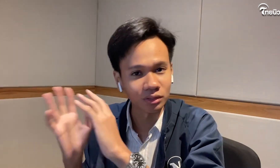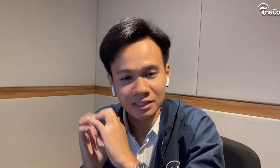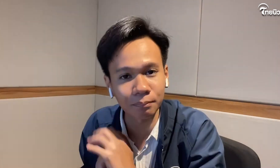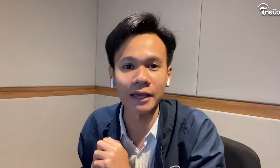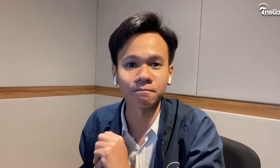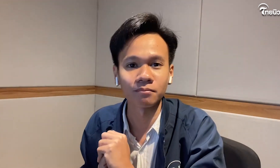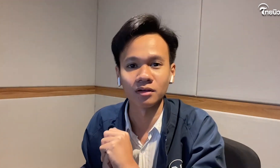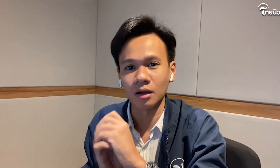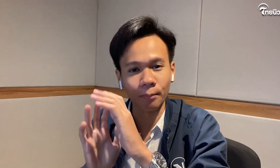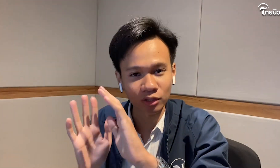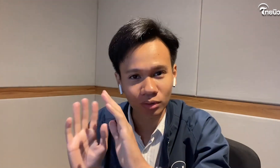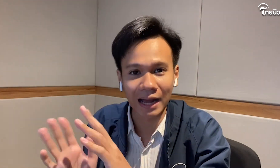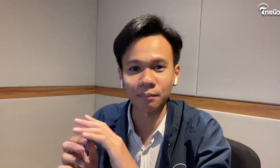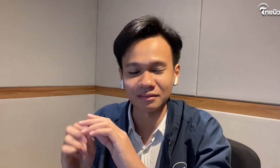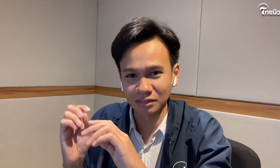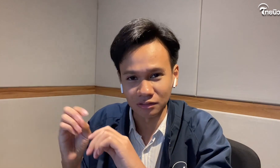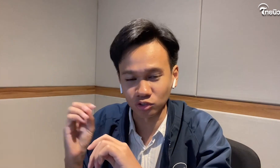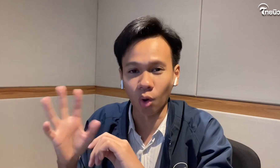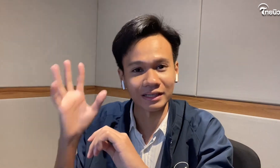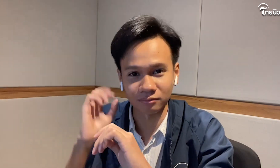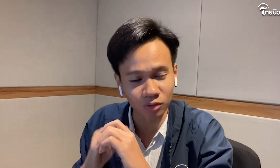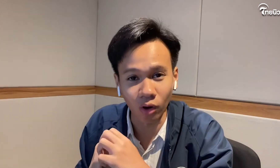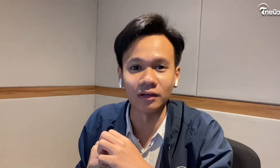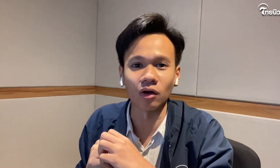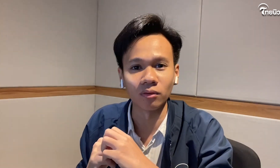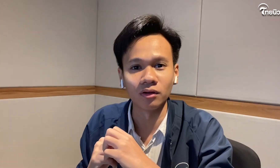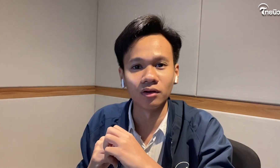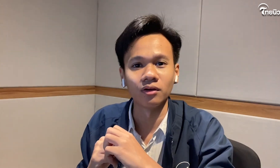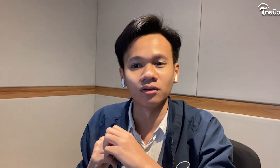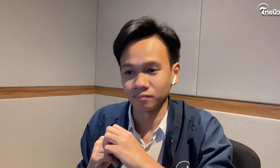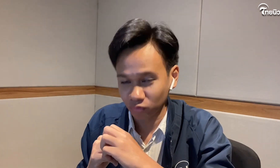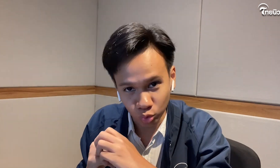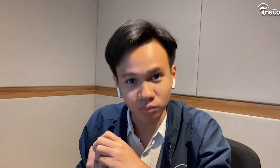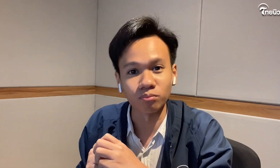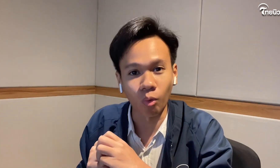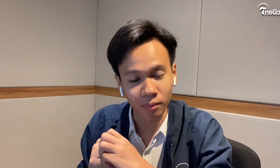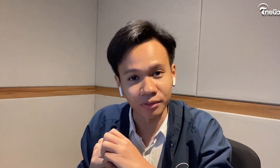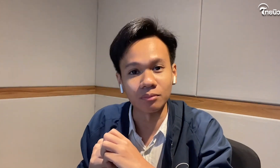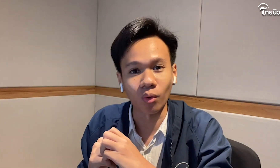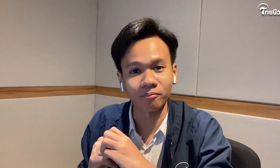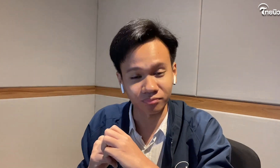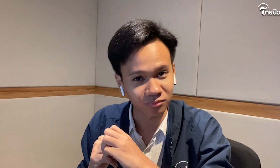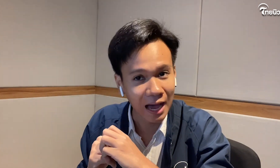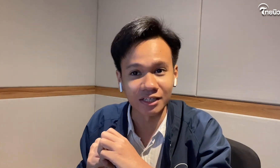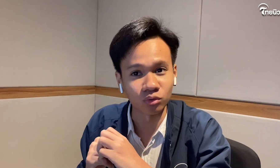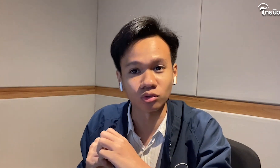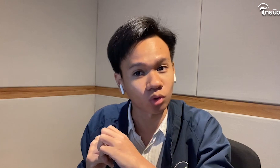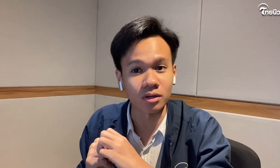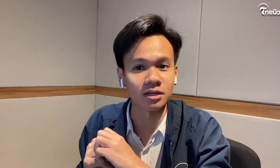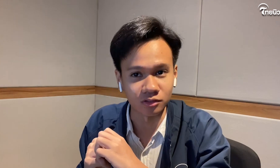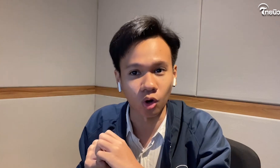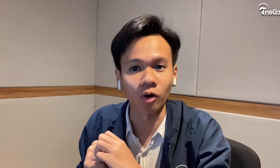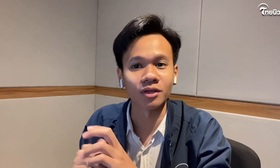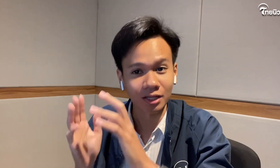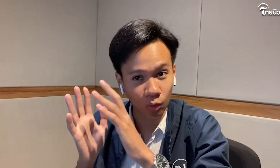าชนที่เลือกไปไม่ได้ต้องการให้ไป112อะไรก่อนเลยหรอกคุณชูวิทย์มองไว้แบบนี้บอกว่าทางเดียวคือต้องถอย